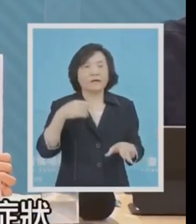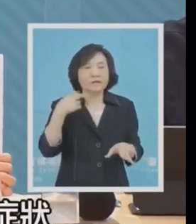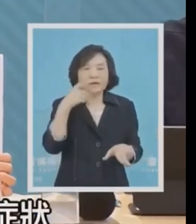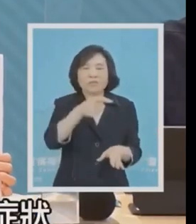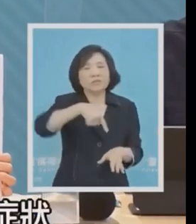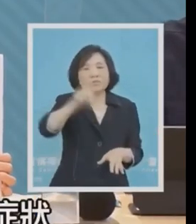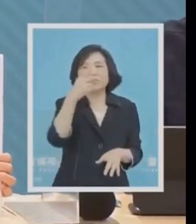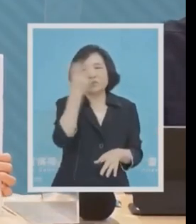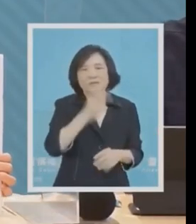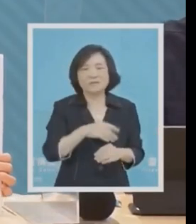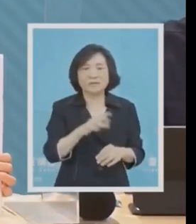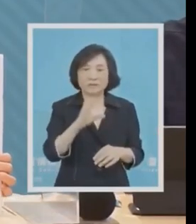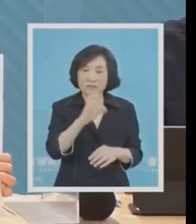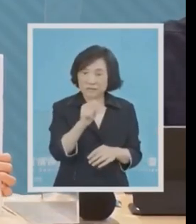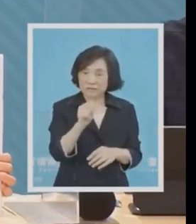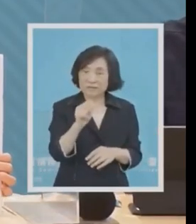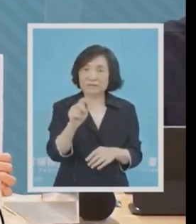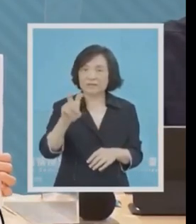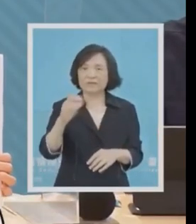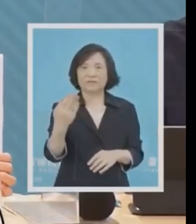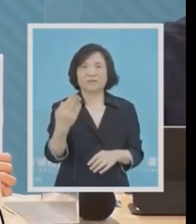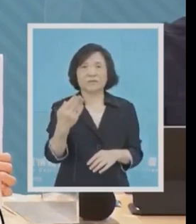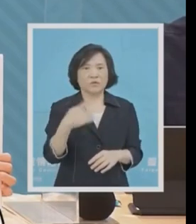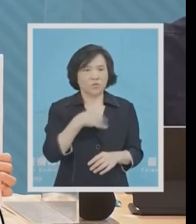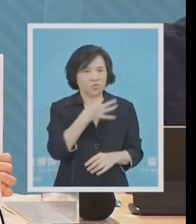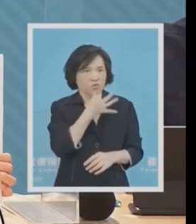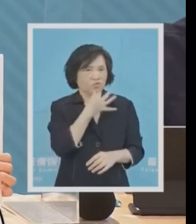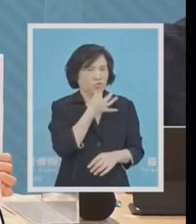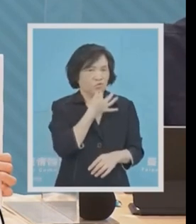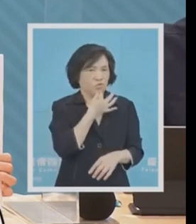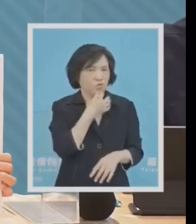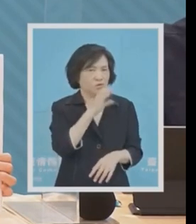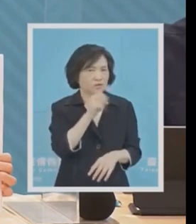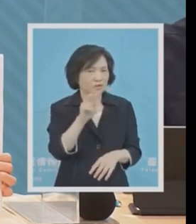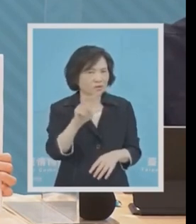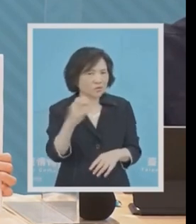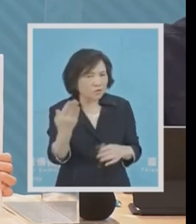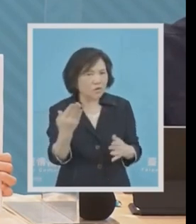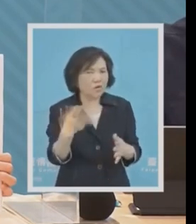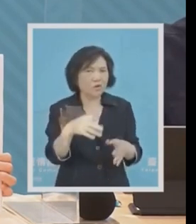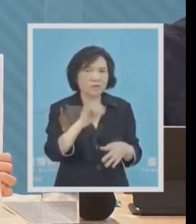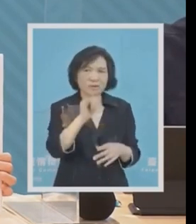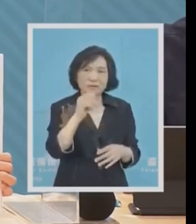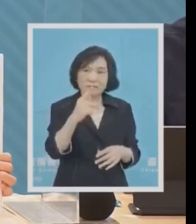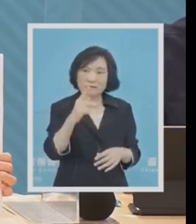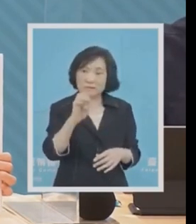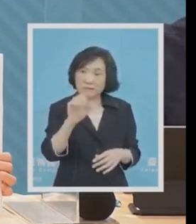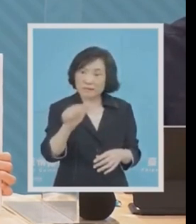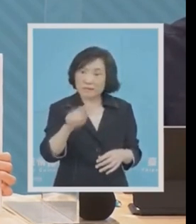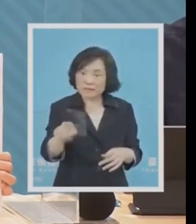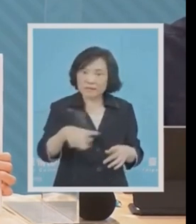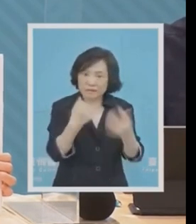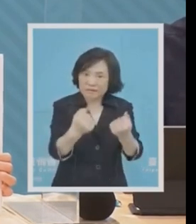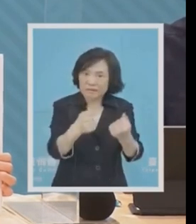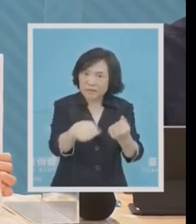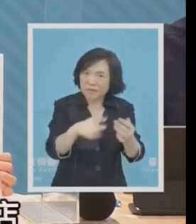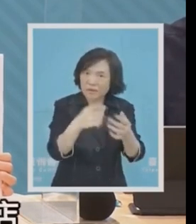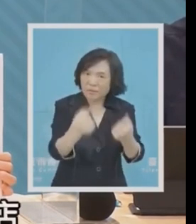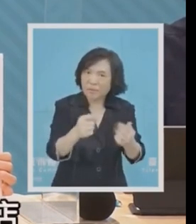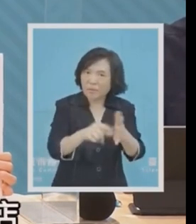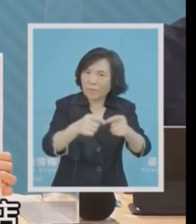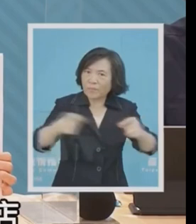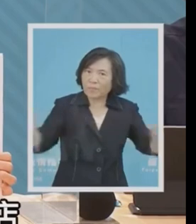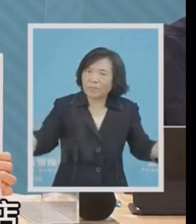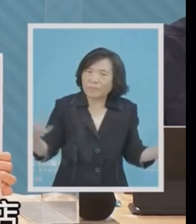状，他的 CT 值是29，所以我们会比较担心他在这个 IKEA 内湖店待的时间比较长。